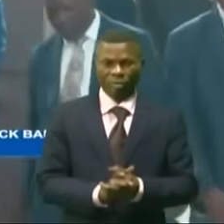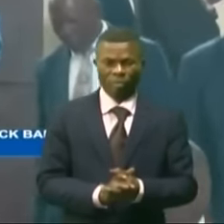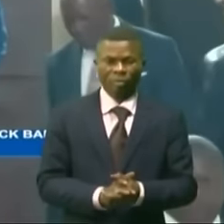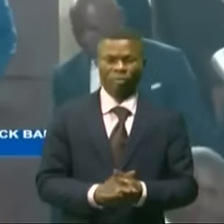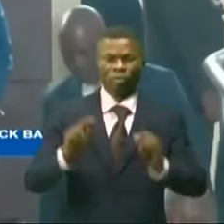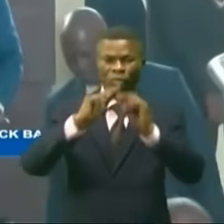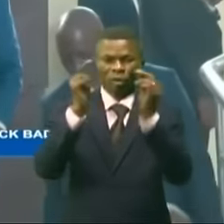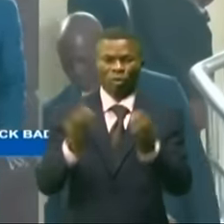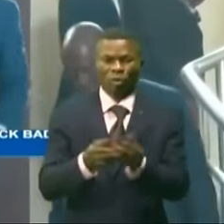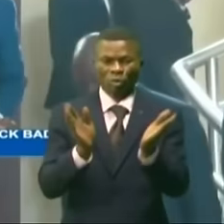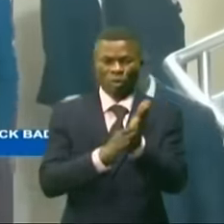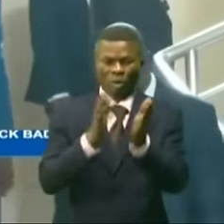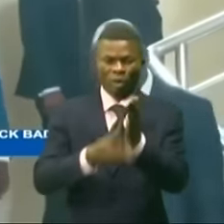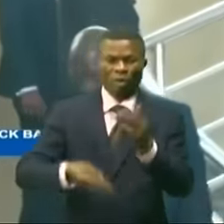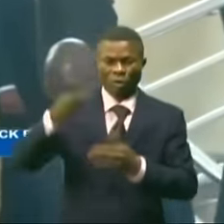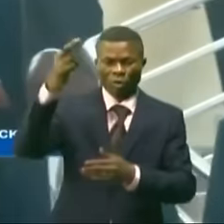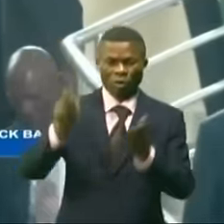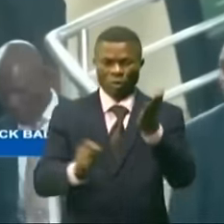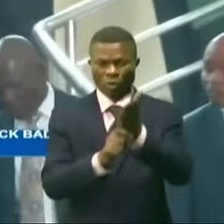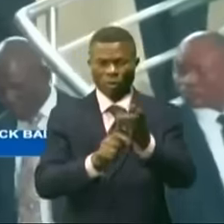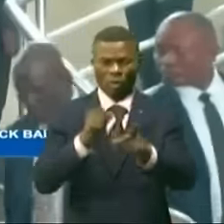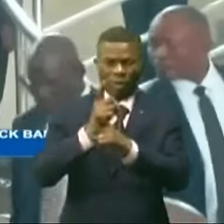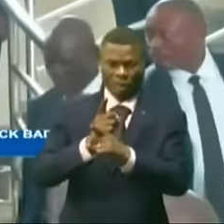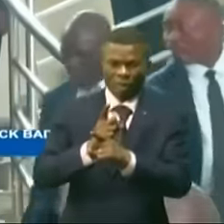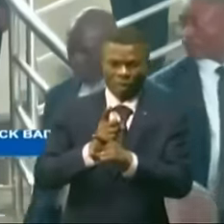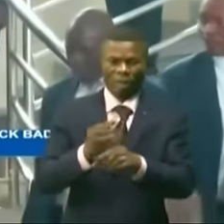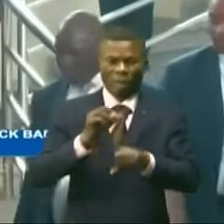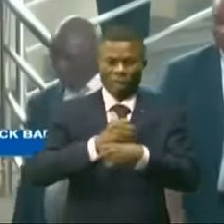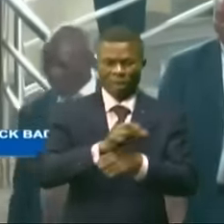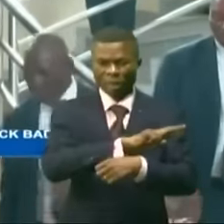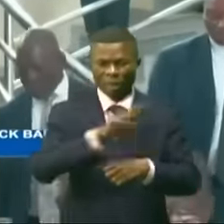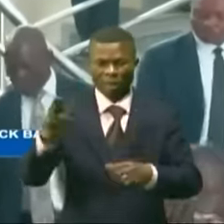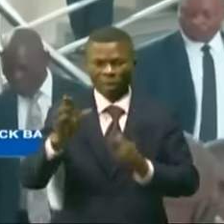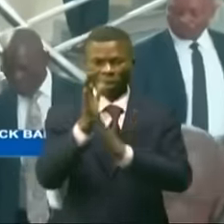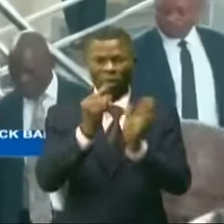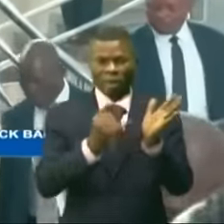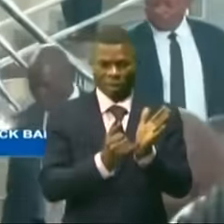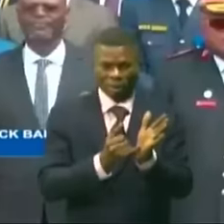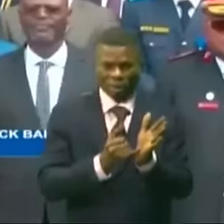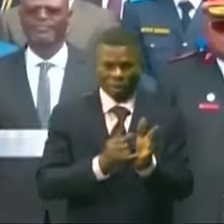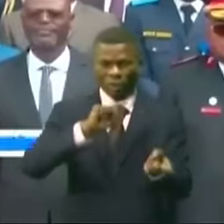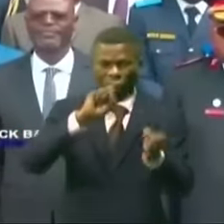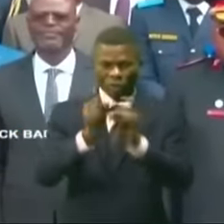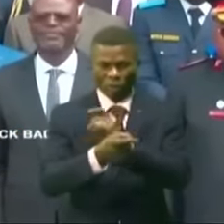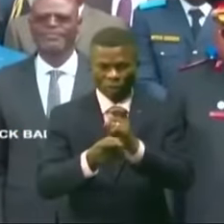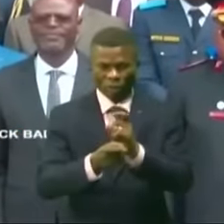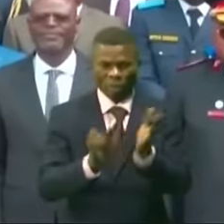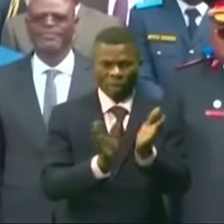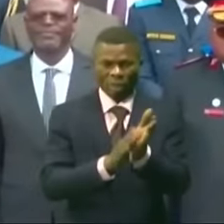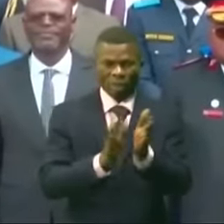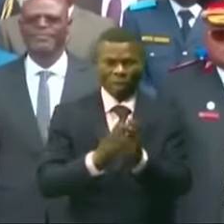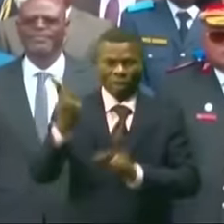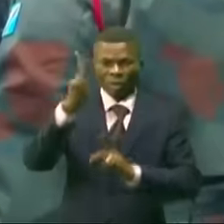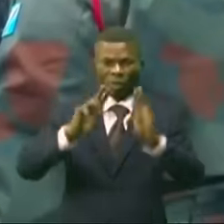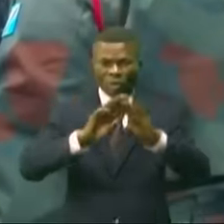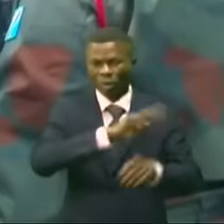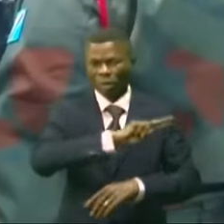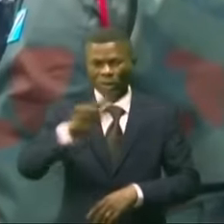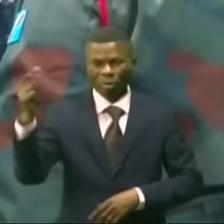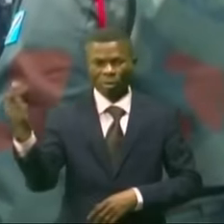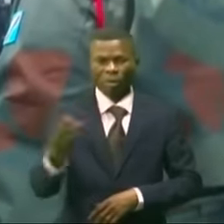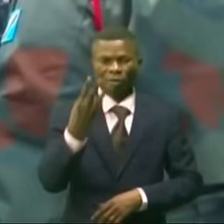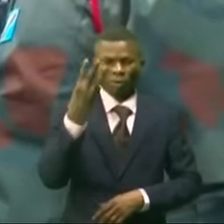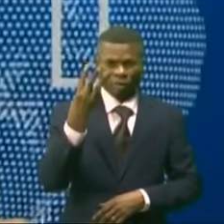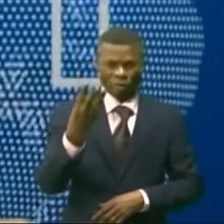collège des hautes études de stratégie et de défense a été créé en 2016 et transf en établissement public en